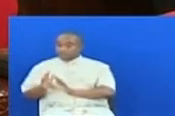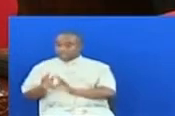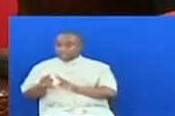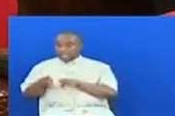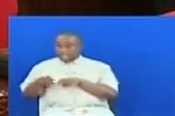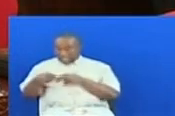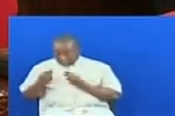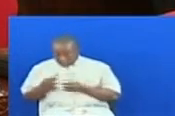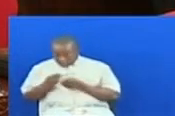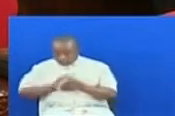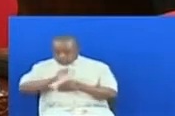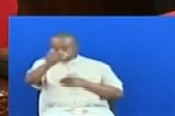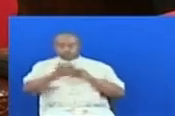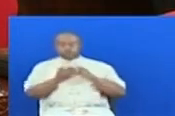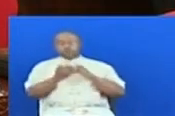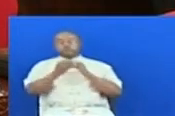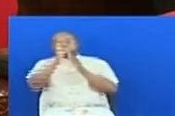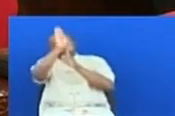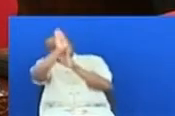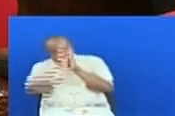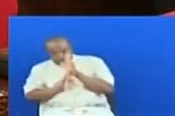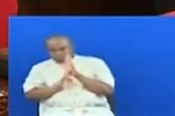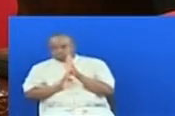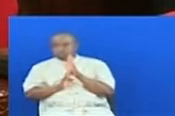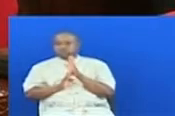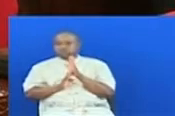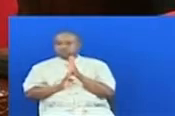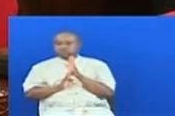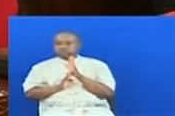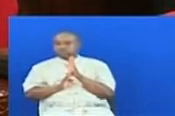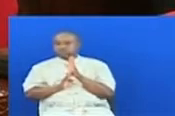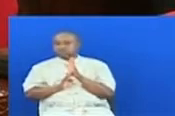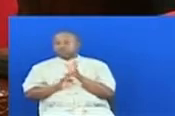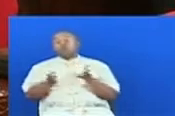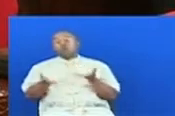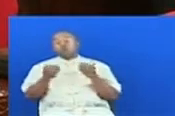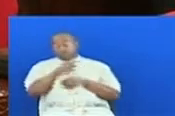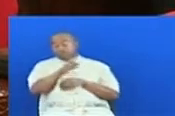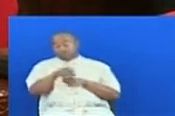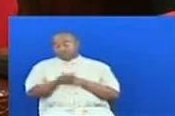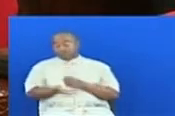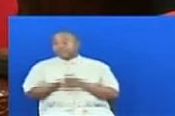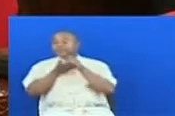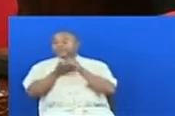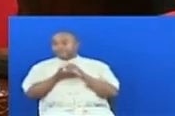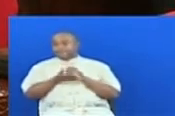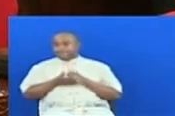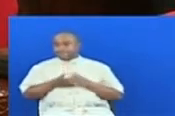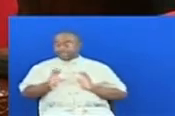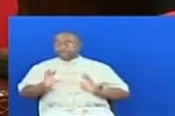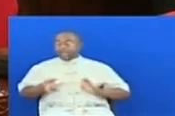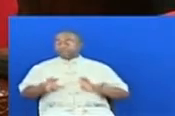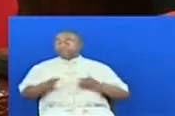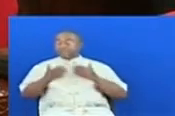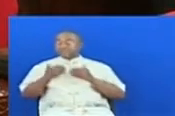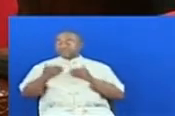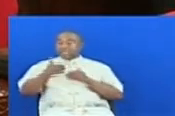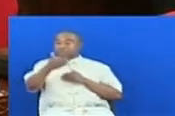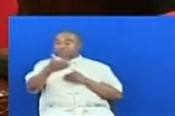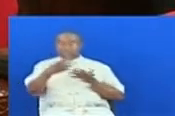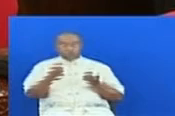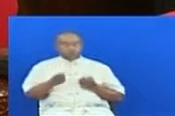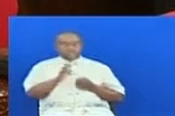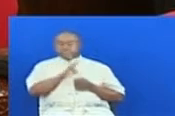wanastahili kurudishwa chini basi kwa ngazi, waweze kusaidiwa, ama maisha yatakuwa very